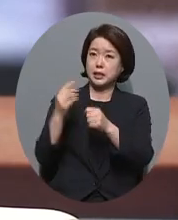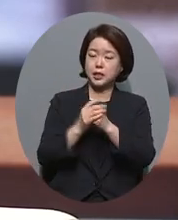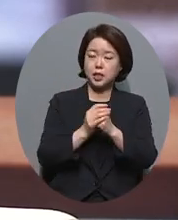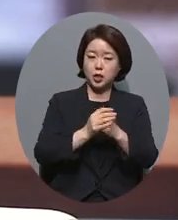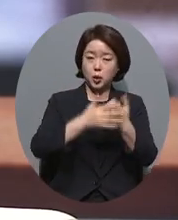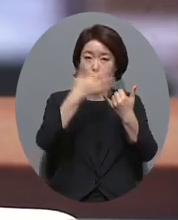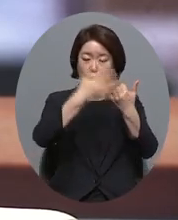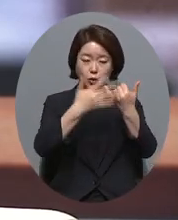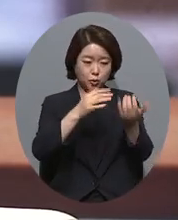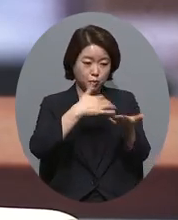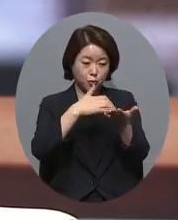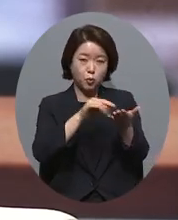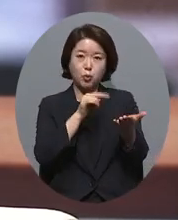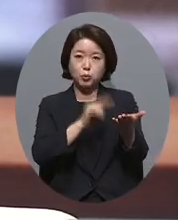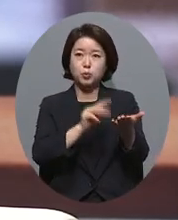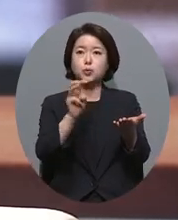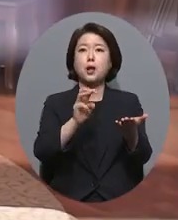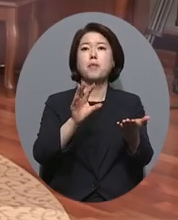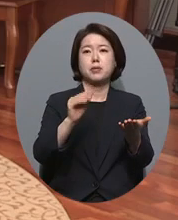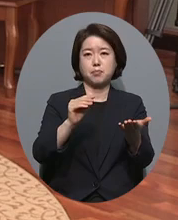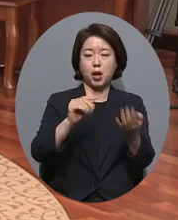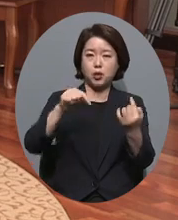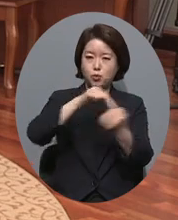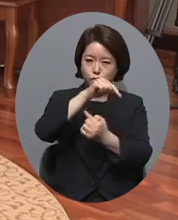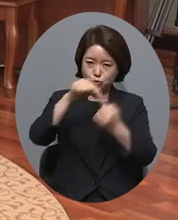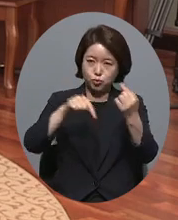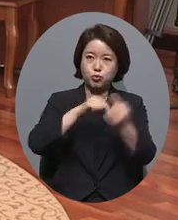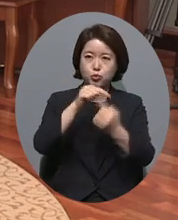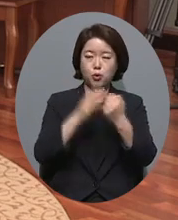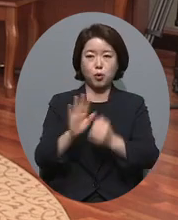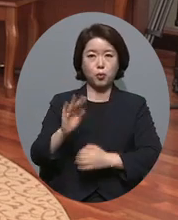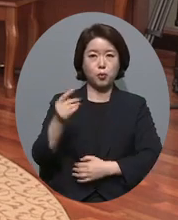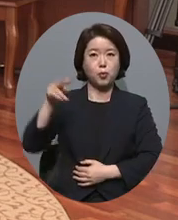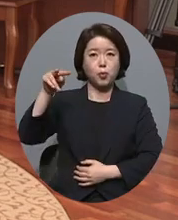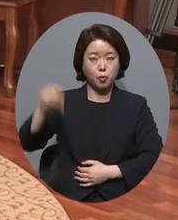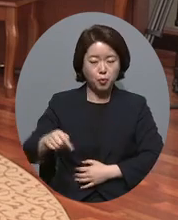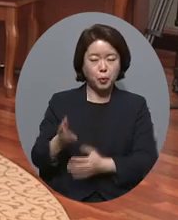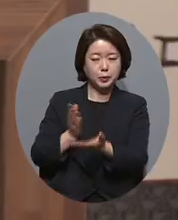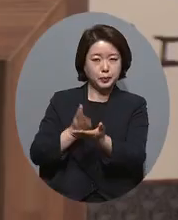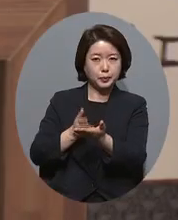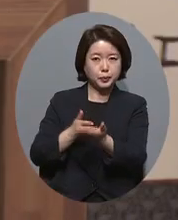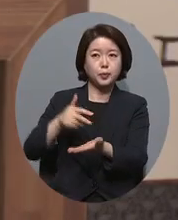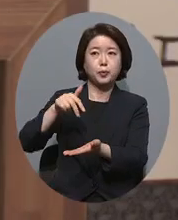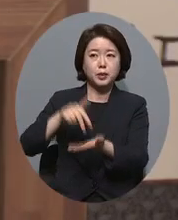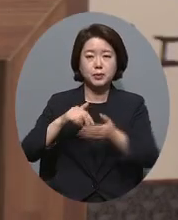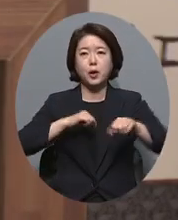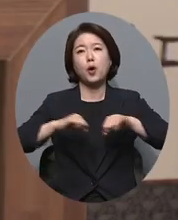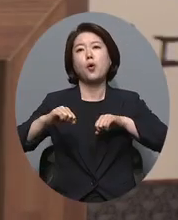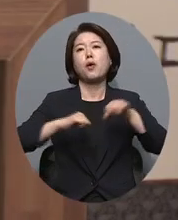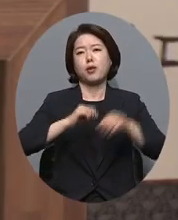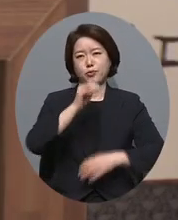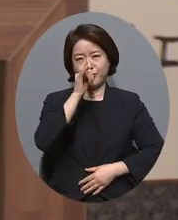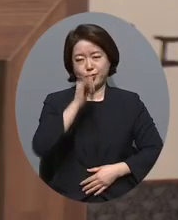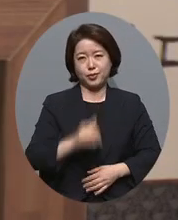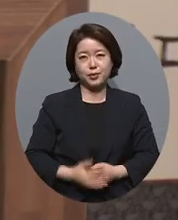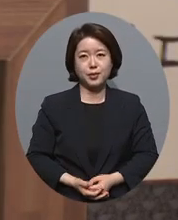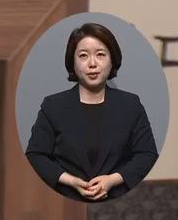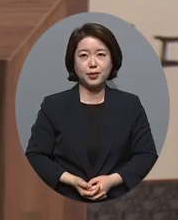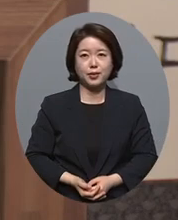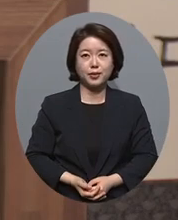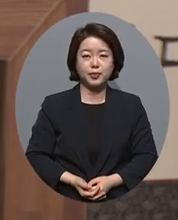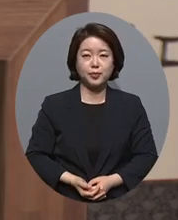30만명에 달하는 유튜브 채널을 운영하면서 보수 논객으로서 활발하게 활동을 해왔었는데 그런